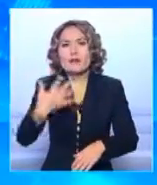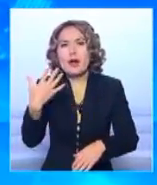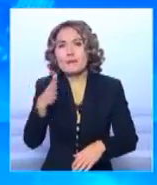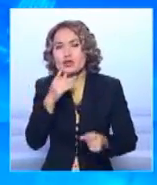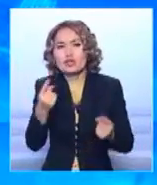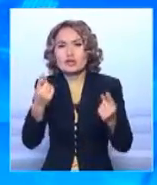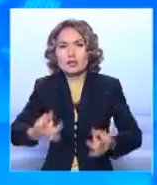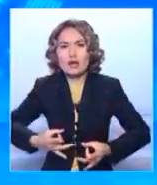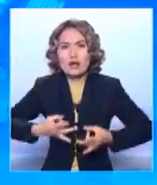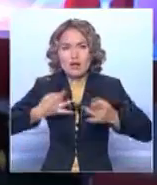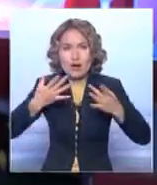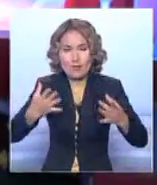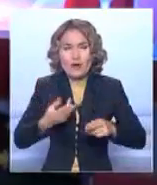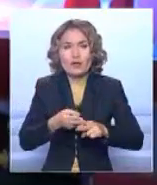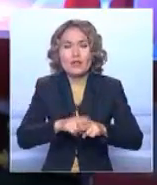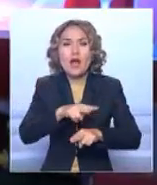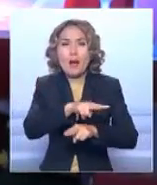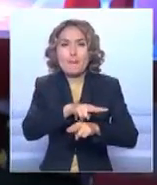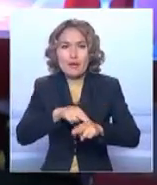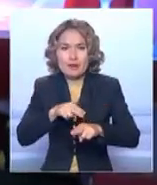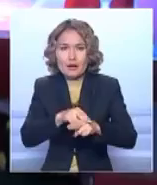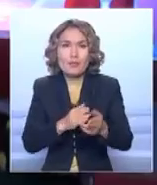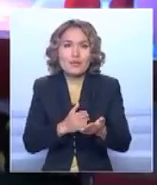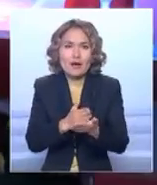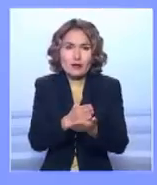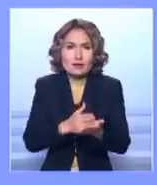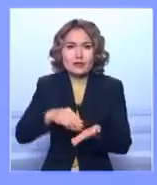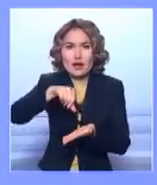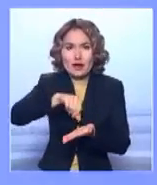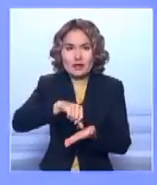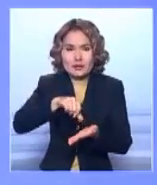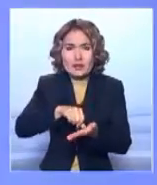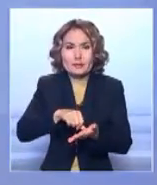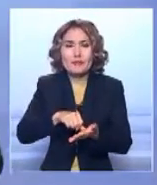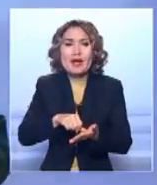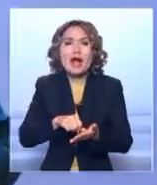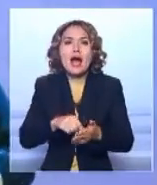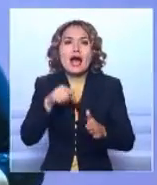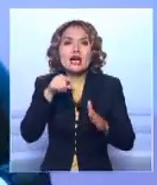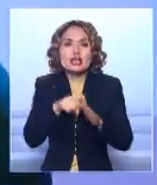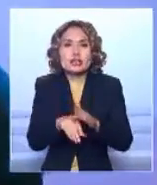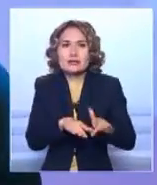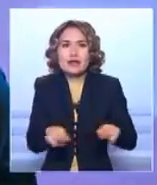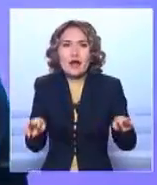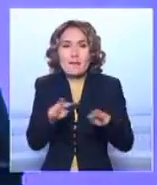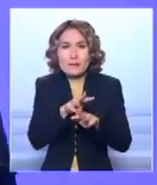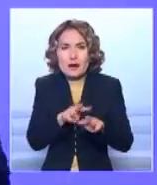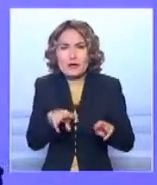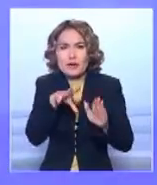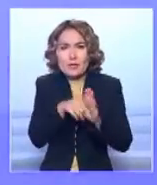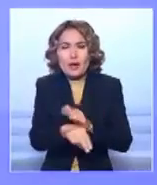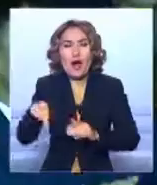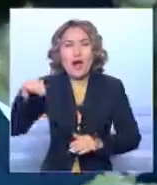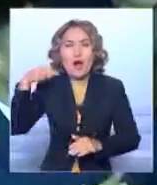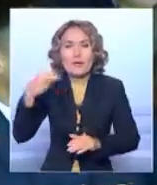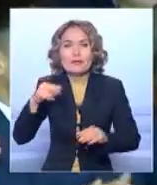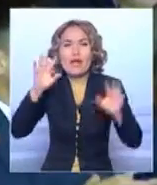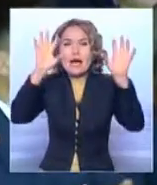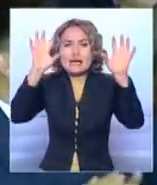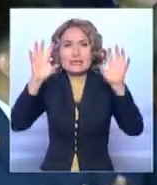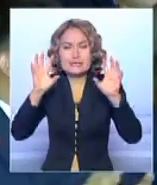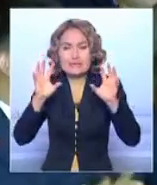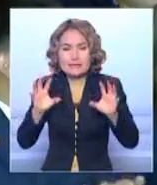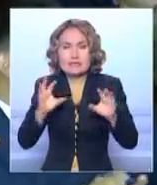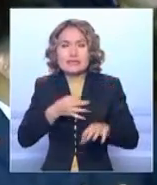тілдері күніне арналған шараға құқық қорғау органдарының қызметкерлері қатысты. Сонымен бірге ішкі істер министрлігіне қарасты Ақтөбе заң институты